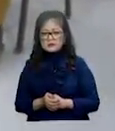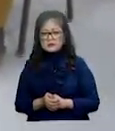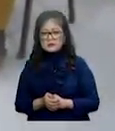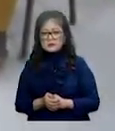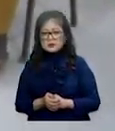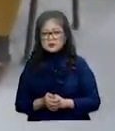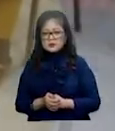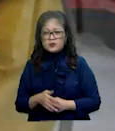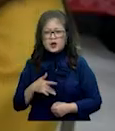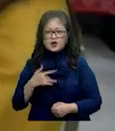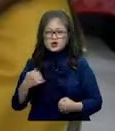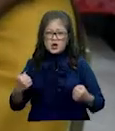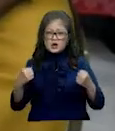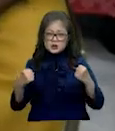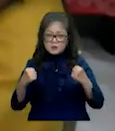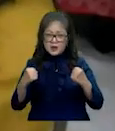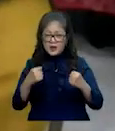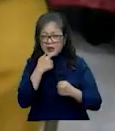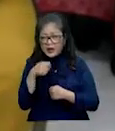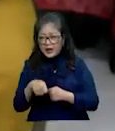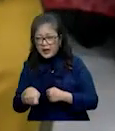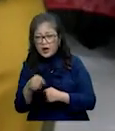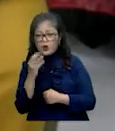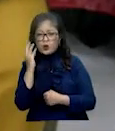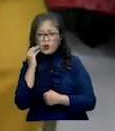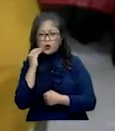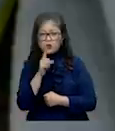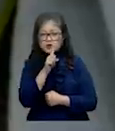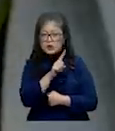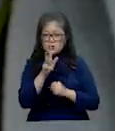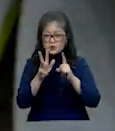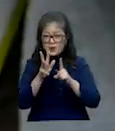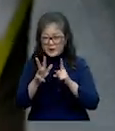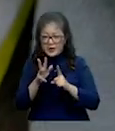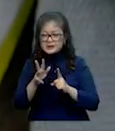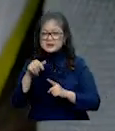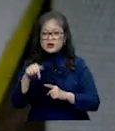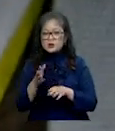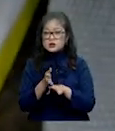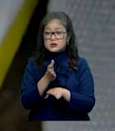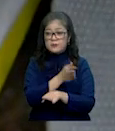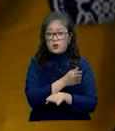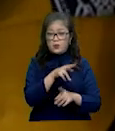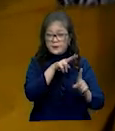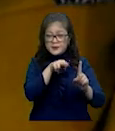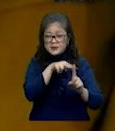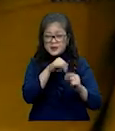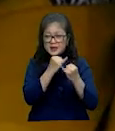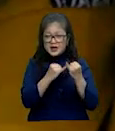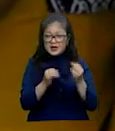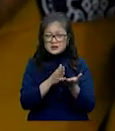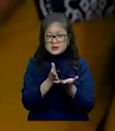Dengan penuh semangat, kakek berusia 119 tahun ini mengikuti pemeriksaan terakhir sebelum diterbangkan menuju Madinah.